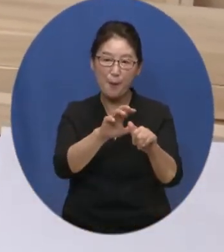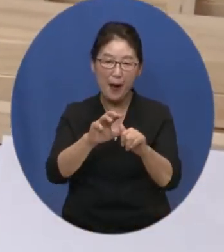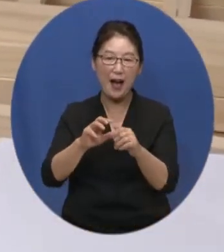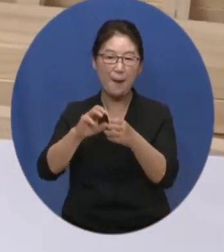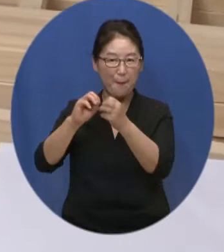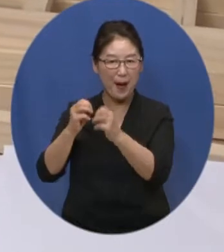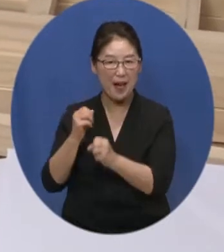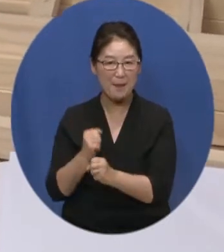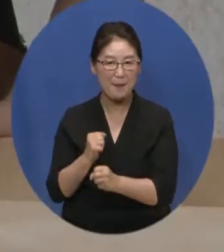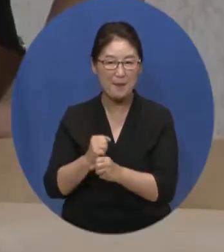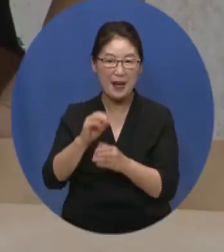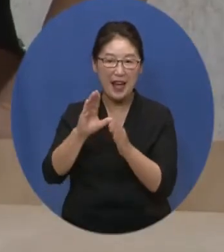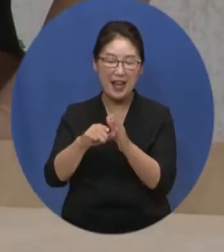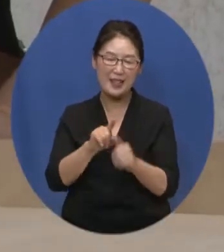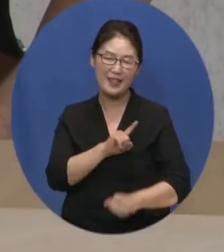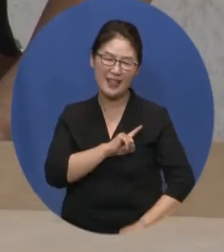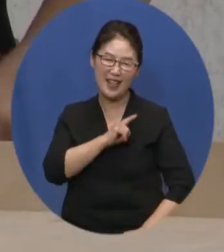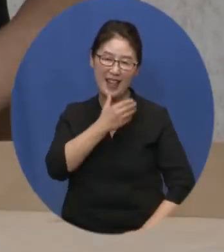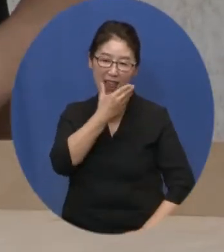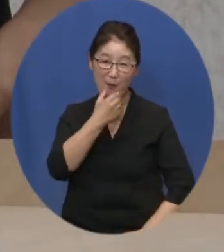실현되는 공간입니다